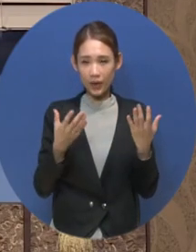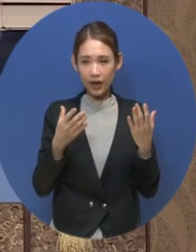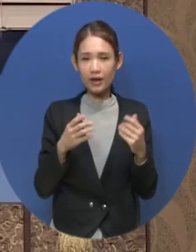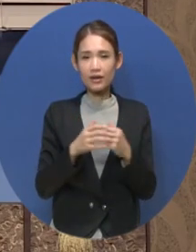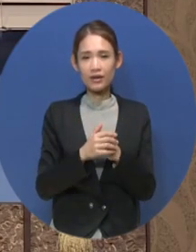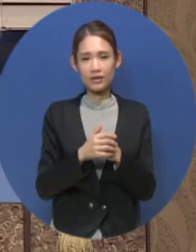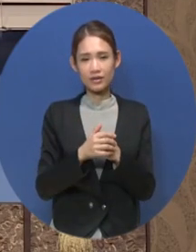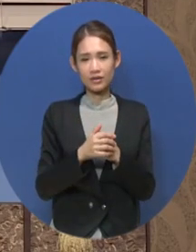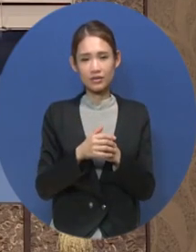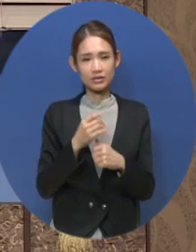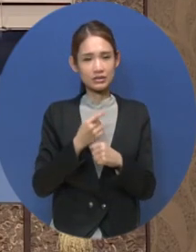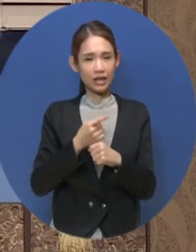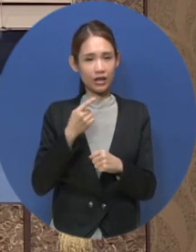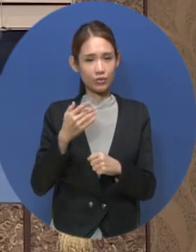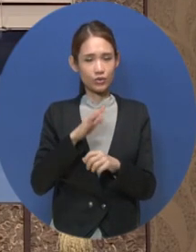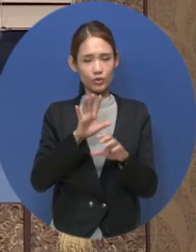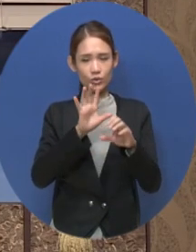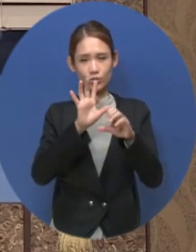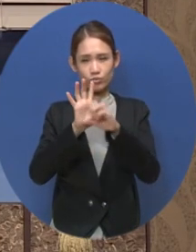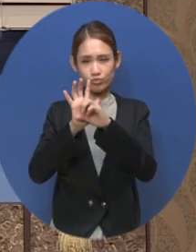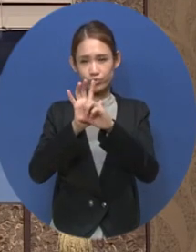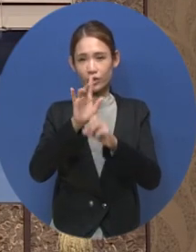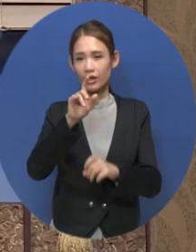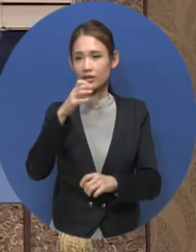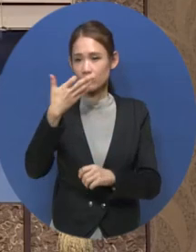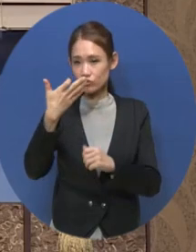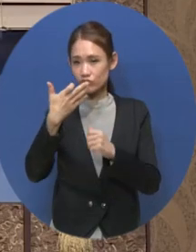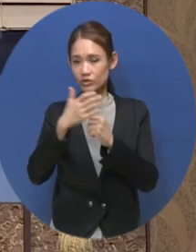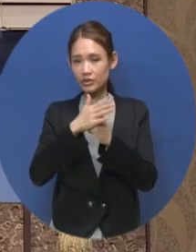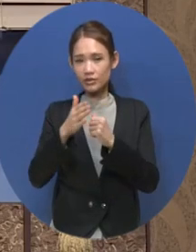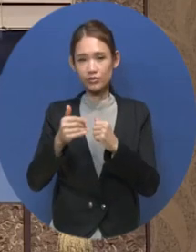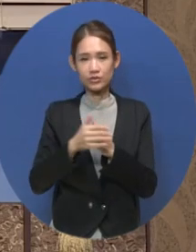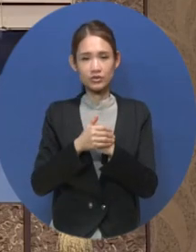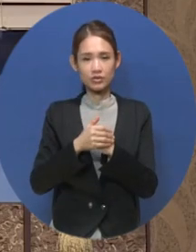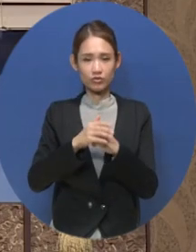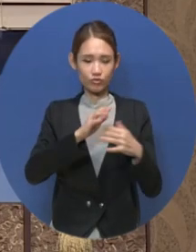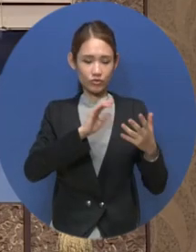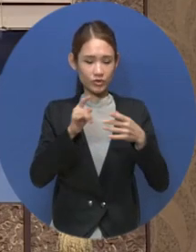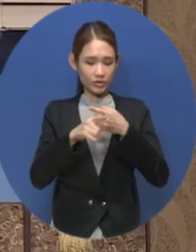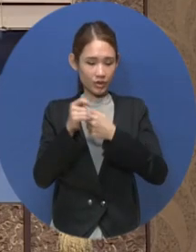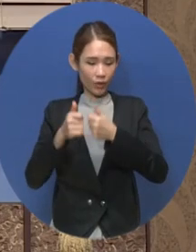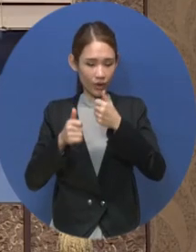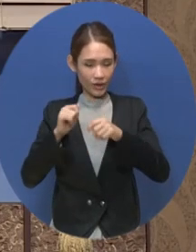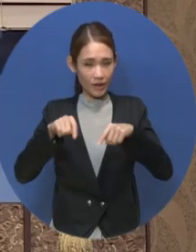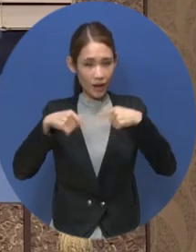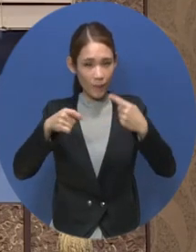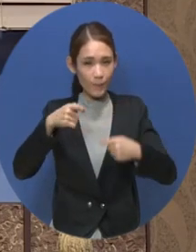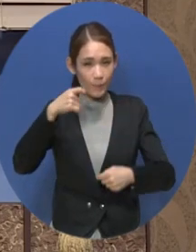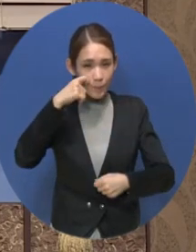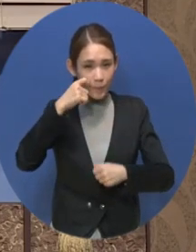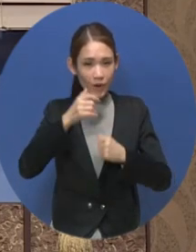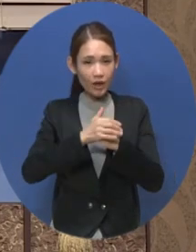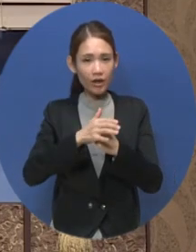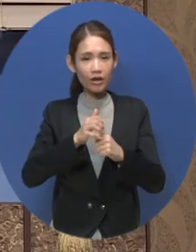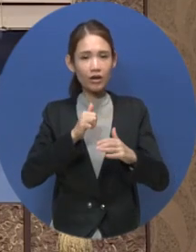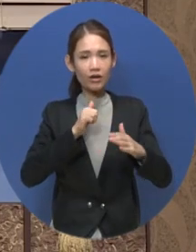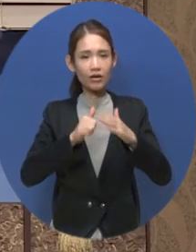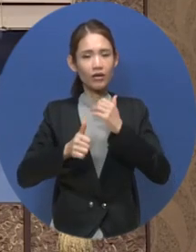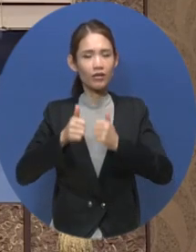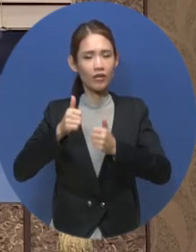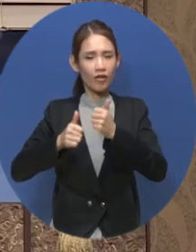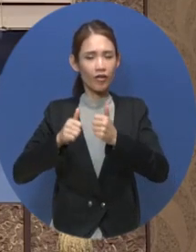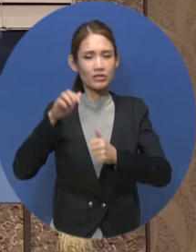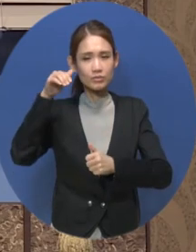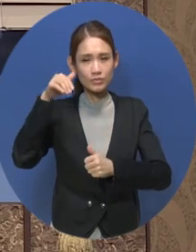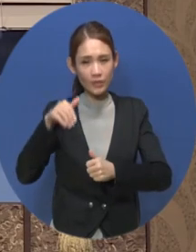그래서 사실은 작년서부터 코로나가 발생하면서 국제대회 참가를 못하면서 사실은 선수들에 대한 경기력이 좀 저하되어